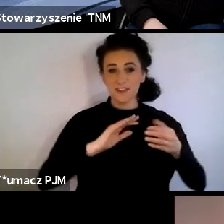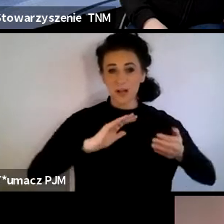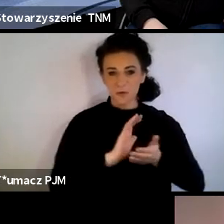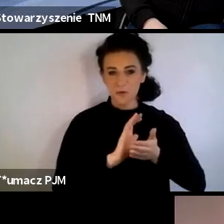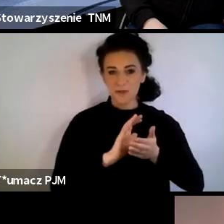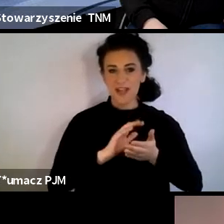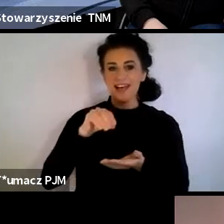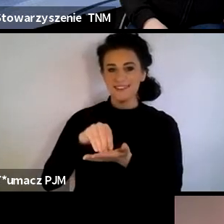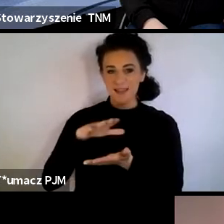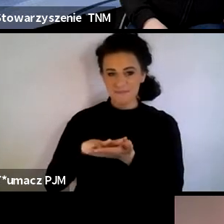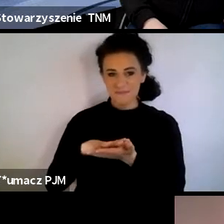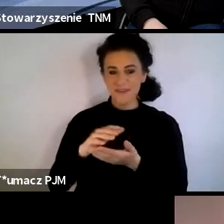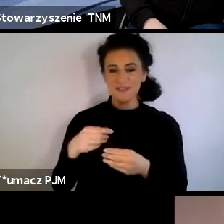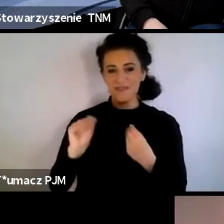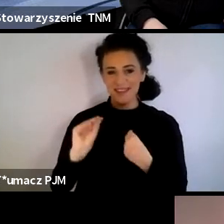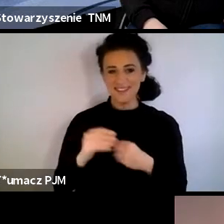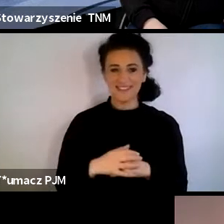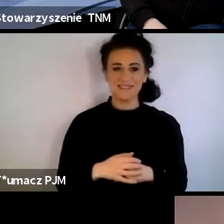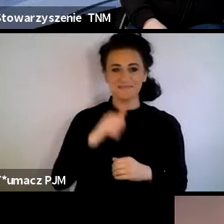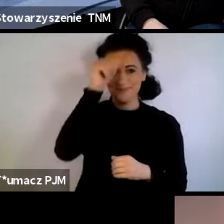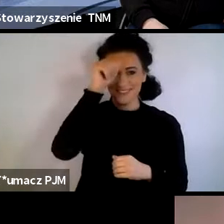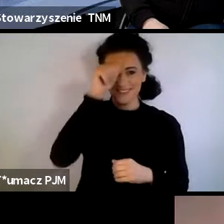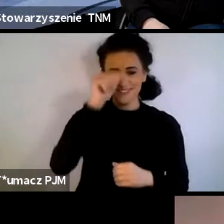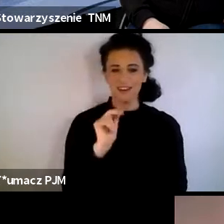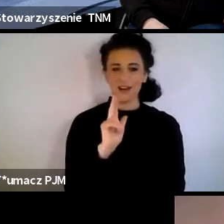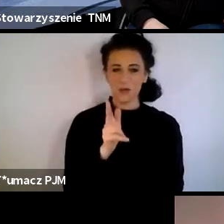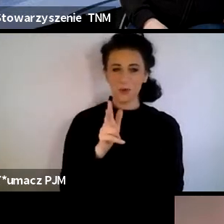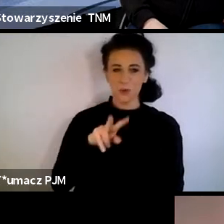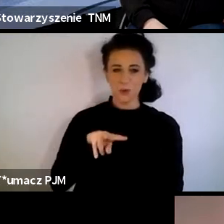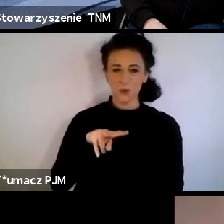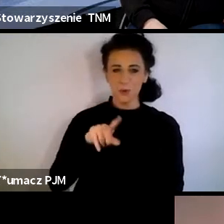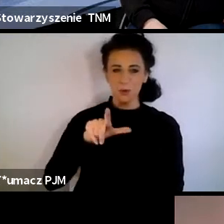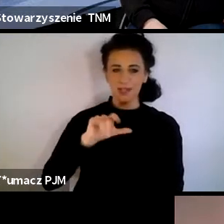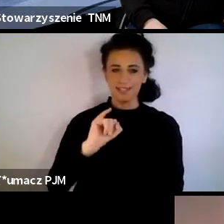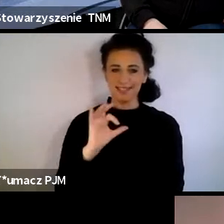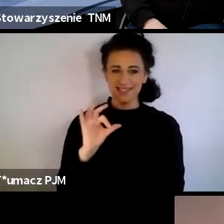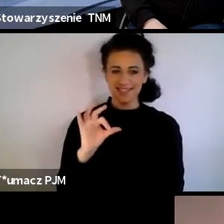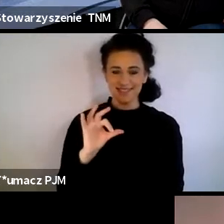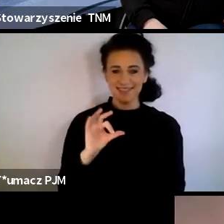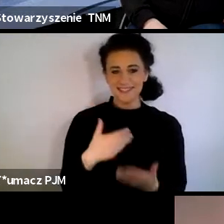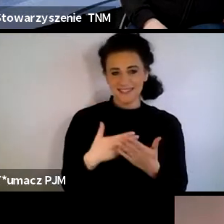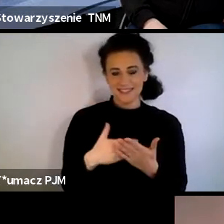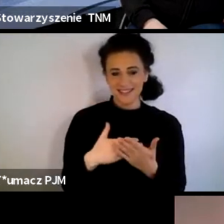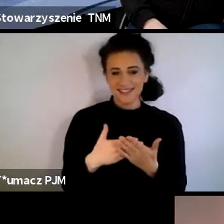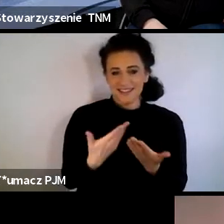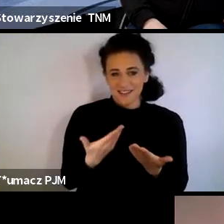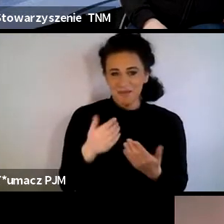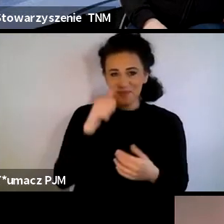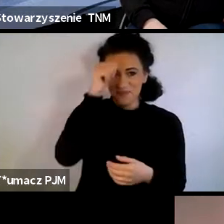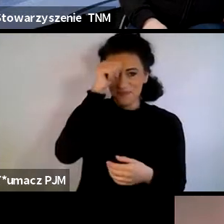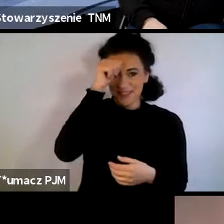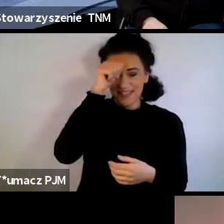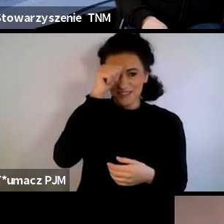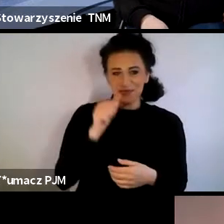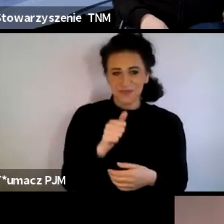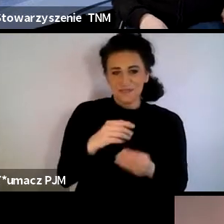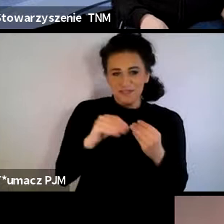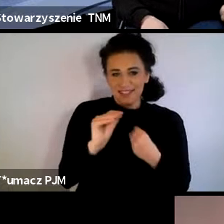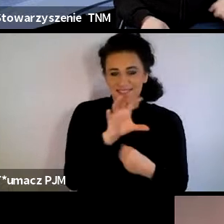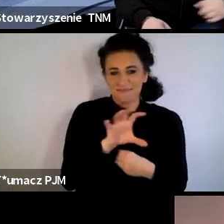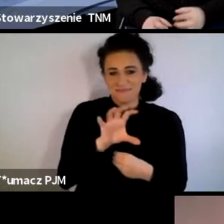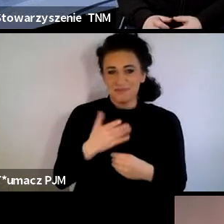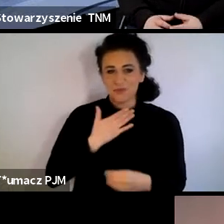To są tak zwane kulisy, to coraz modniejsze. Kulisy mają większą oglądalność już teraz